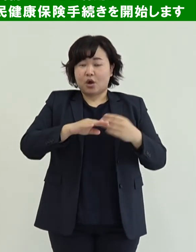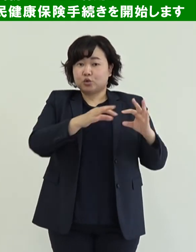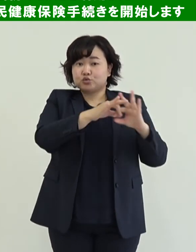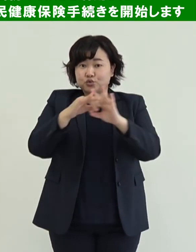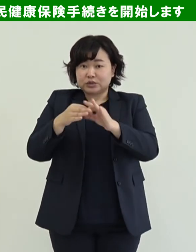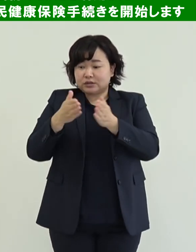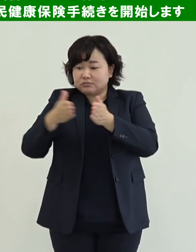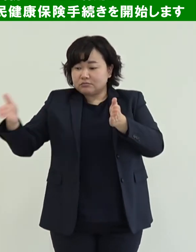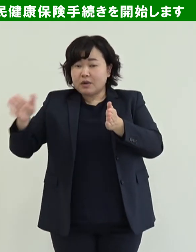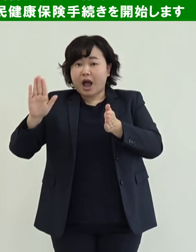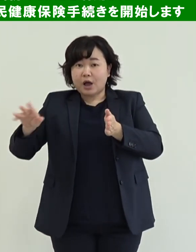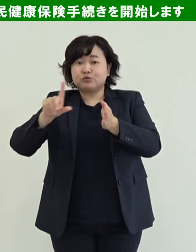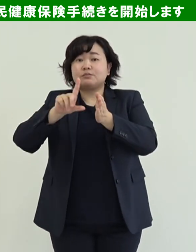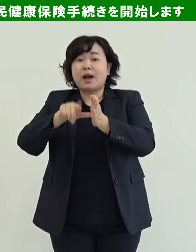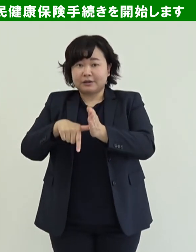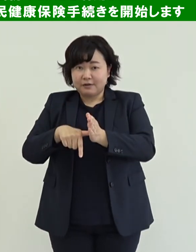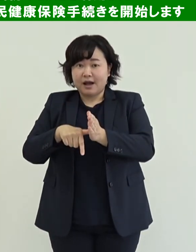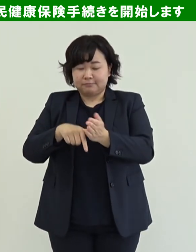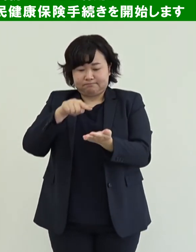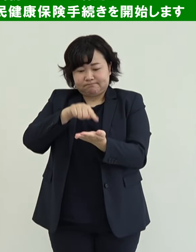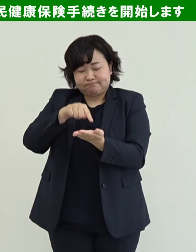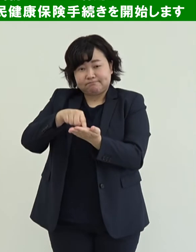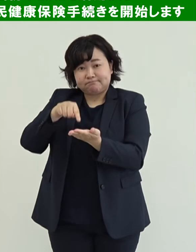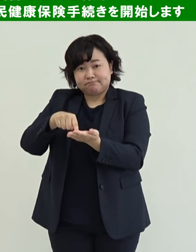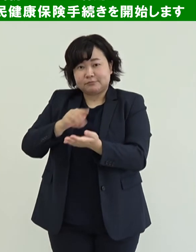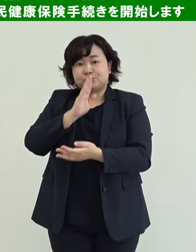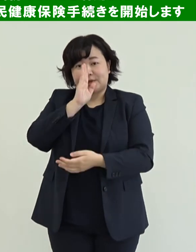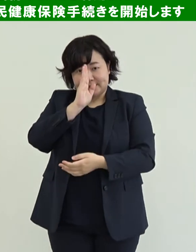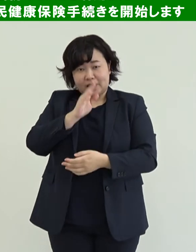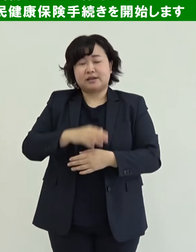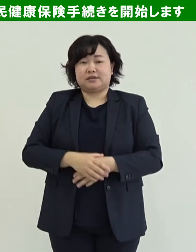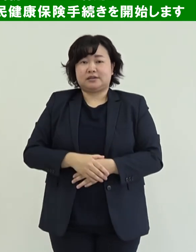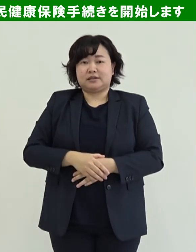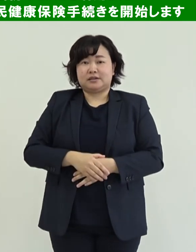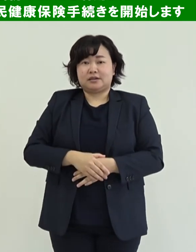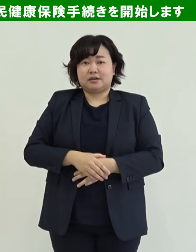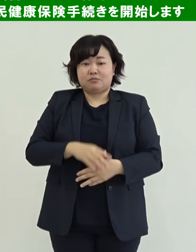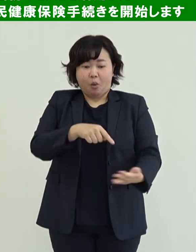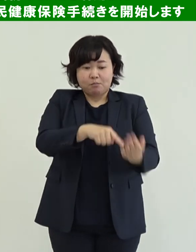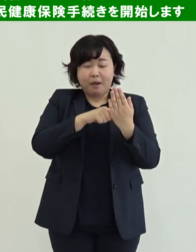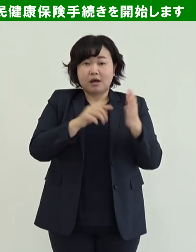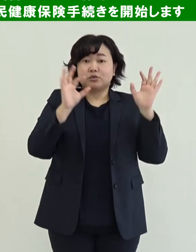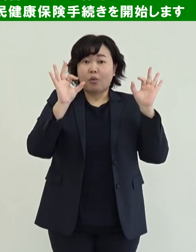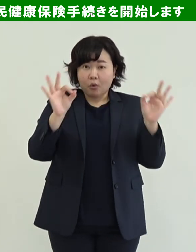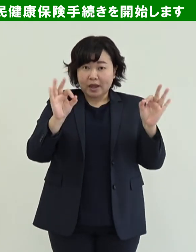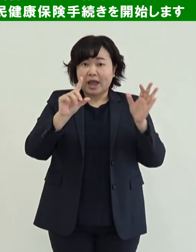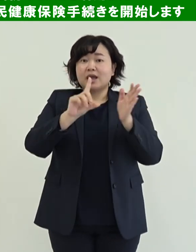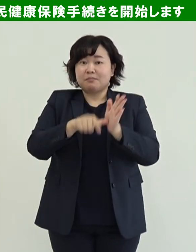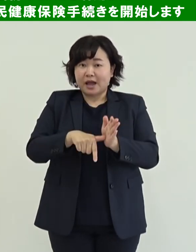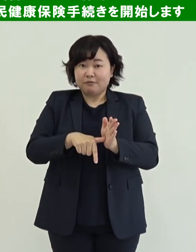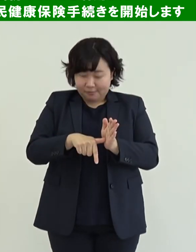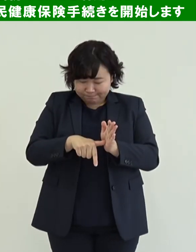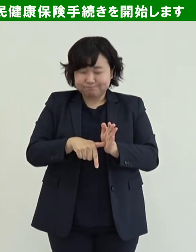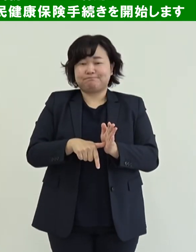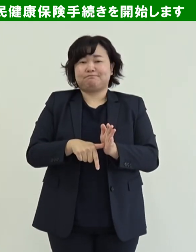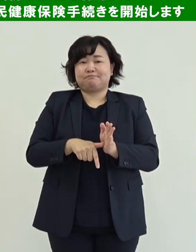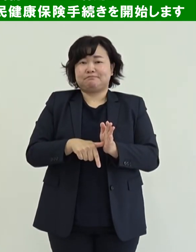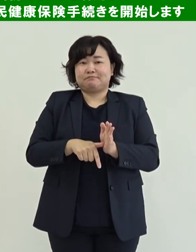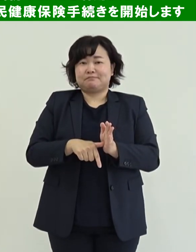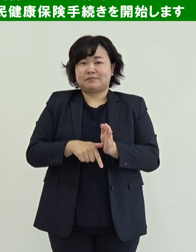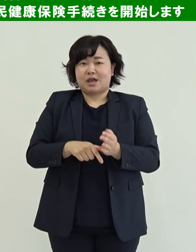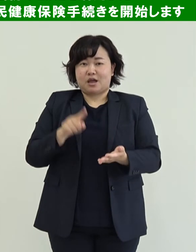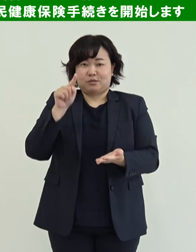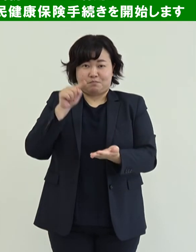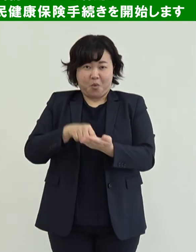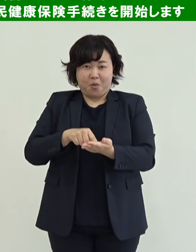方がある場合は実際にその場で入力をしていただきない方はなしというふうに入力していただければ次にあの